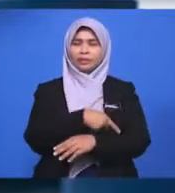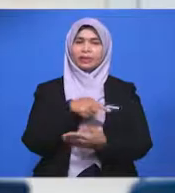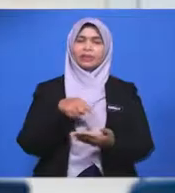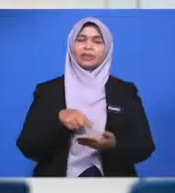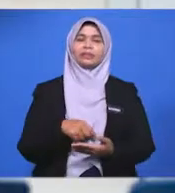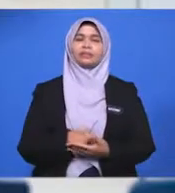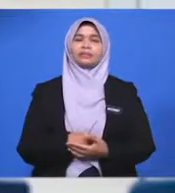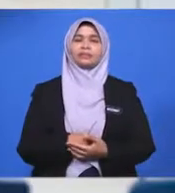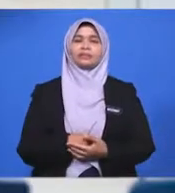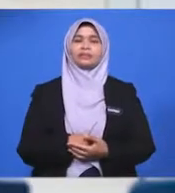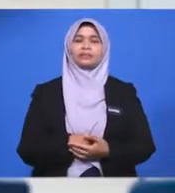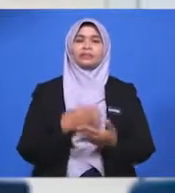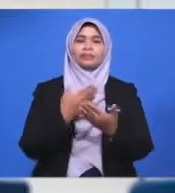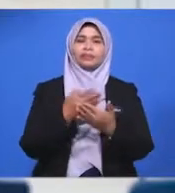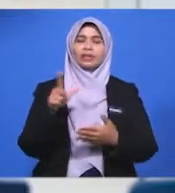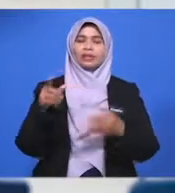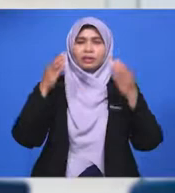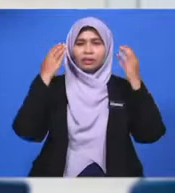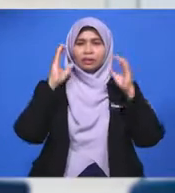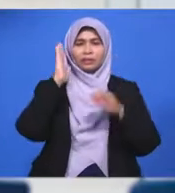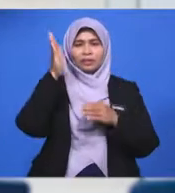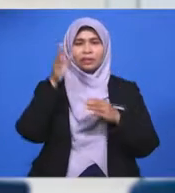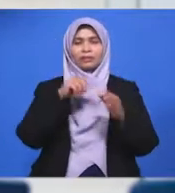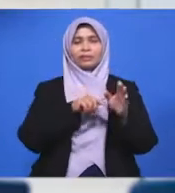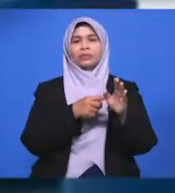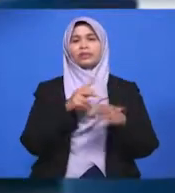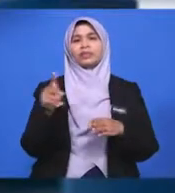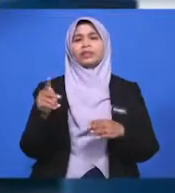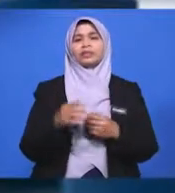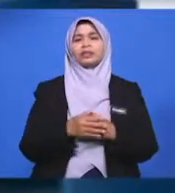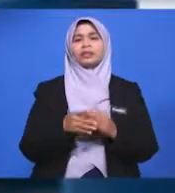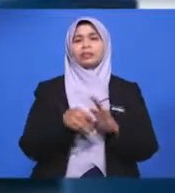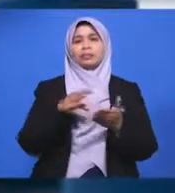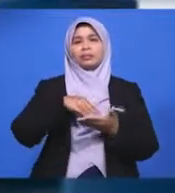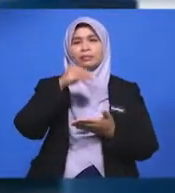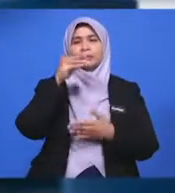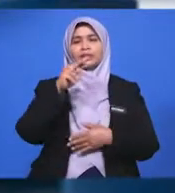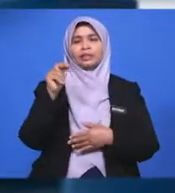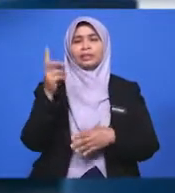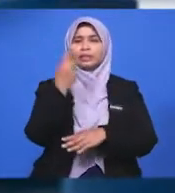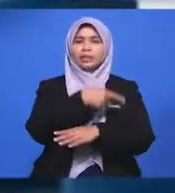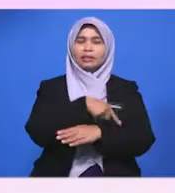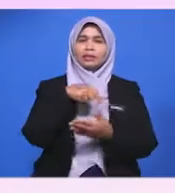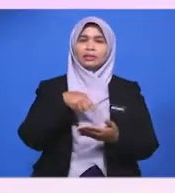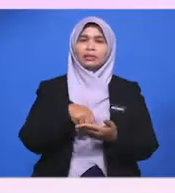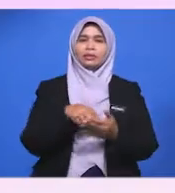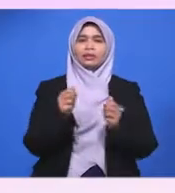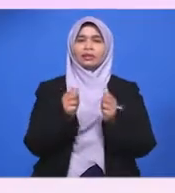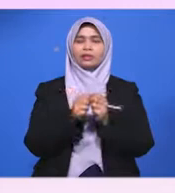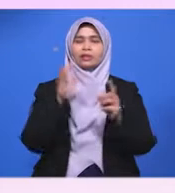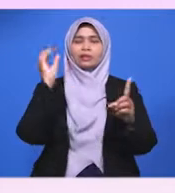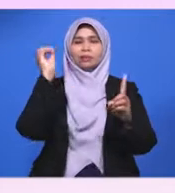seharian. Baiklah, cikgu akan mulakan pembelajaran hari ini